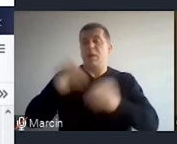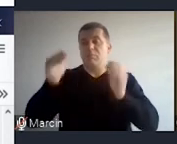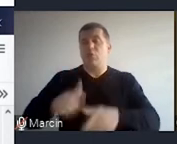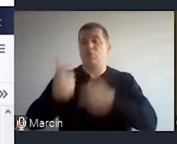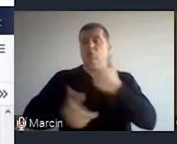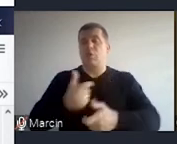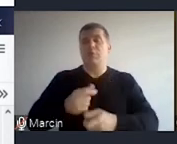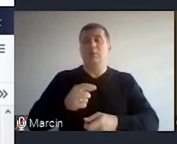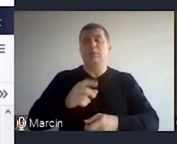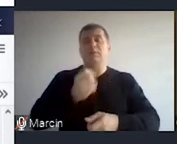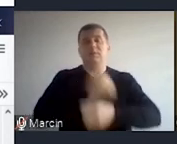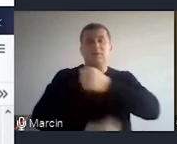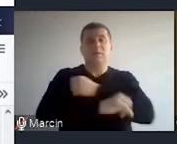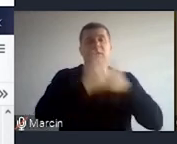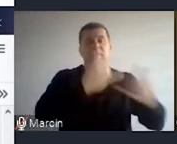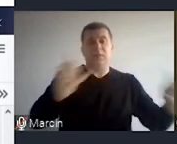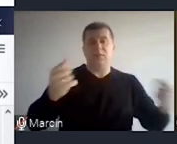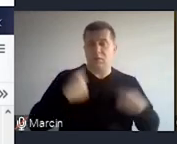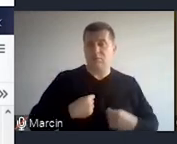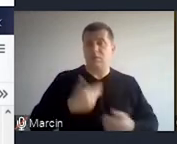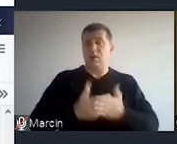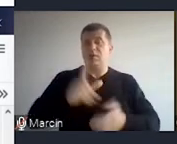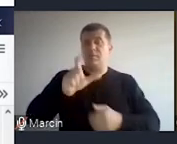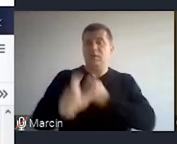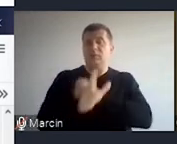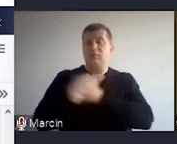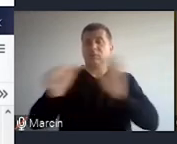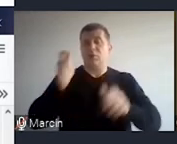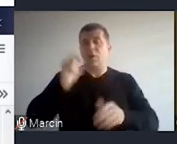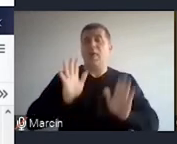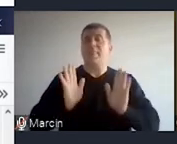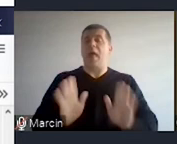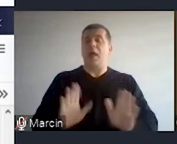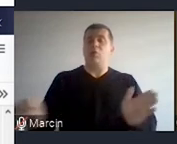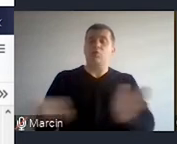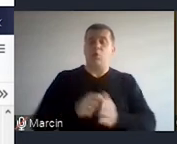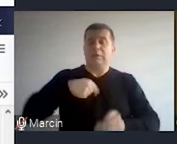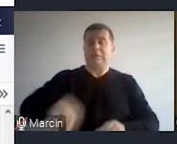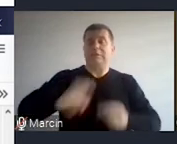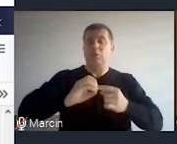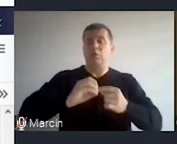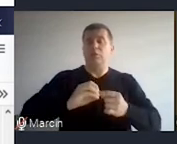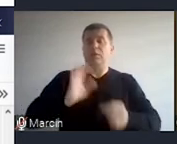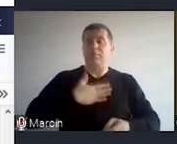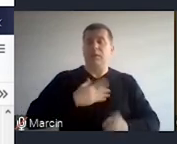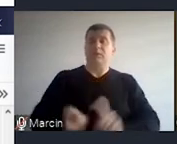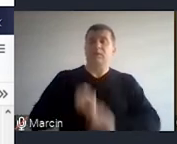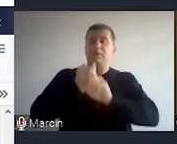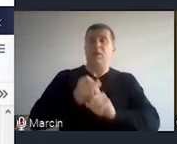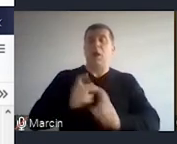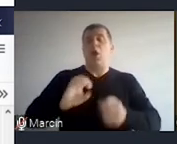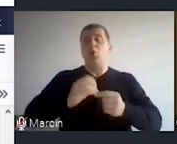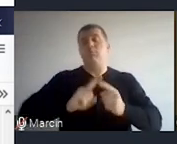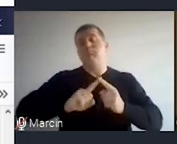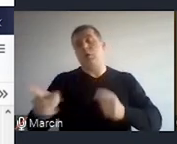pracować również za innych. Stąd 276 godzin na razie do grudnia nie obowiązuje, a od grudnia